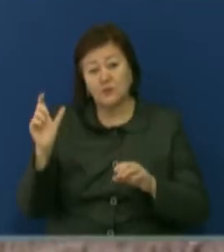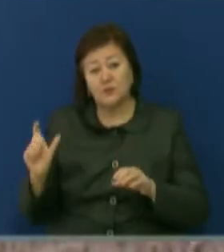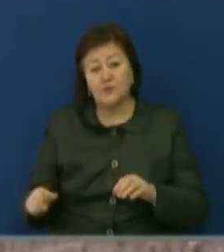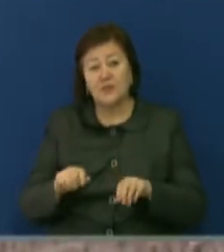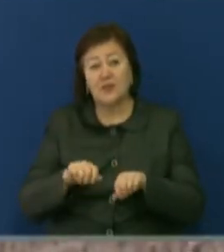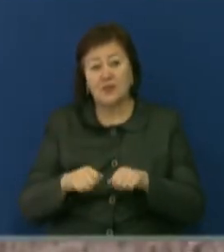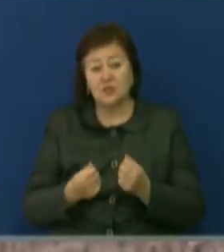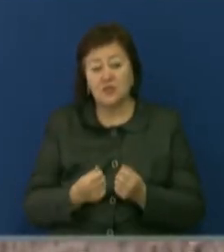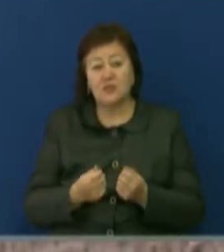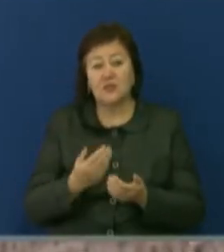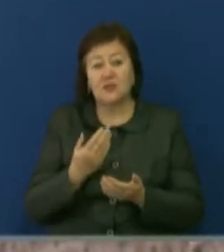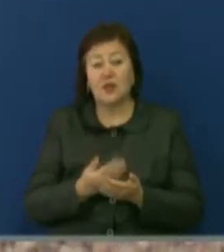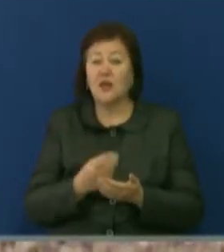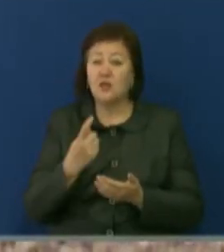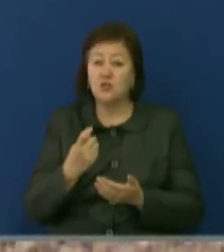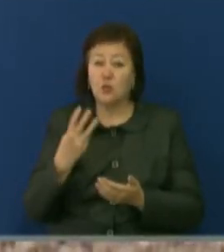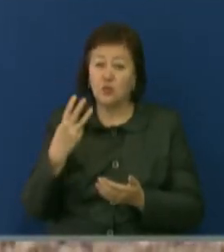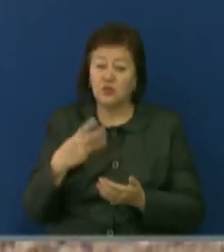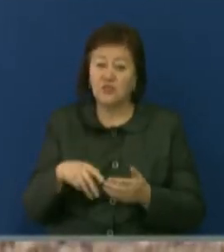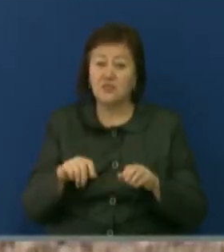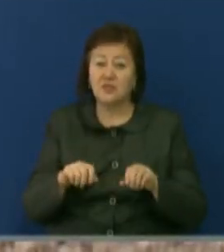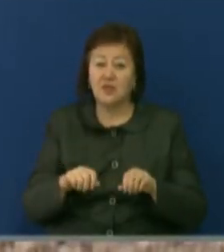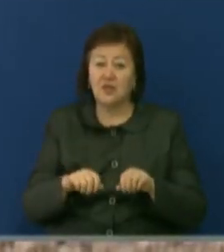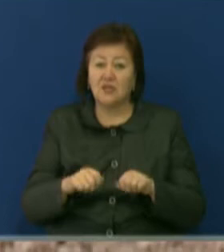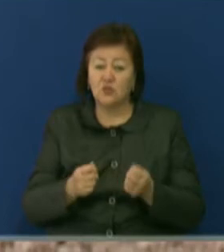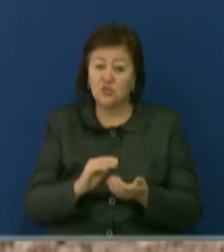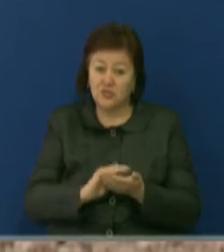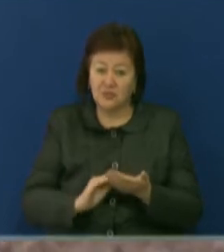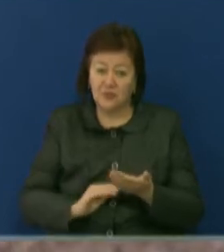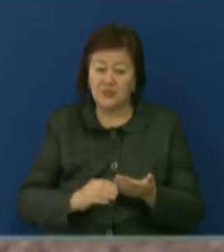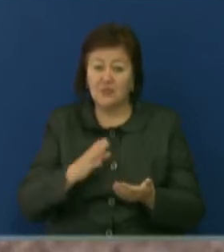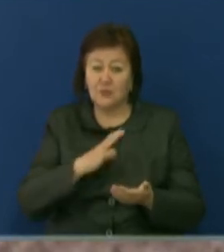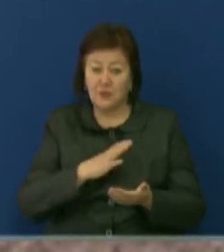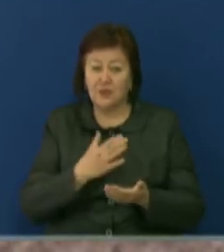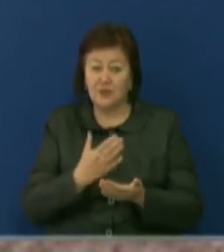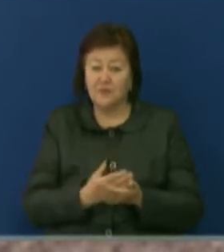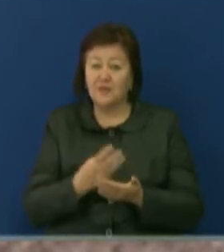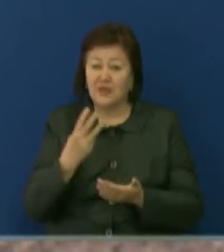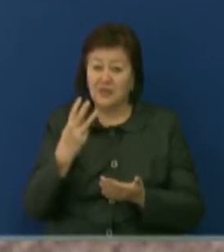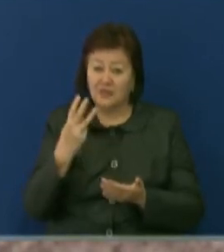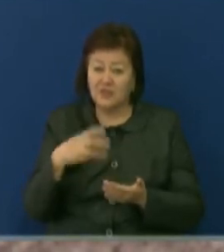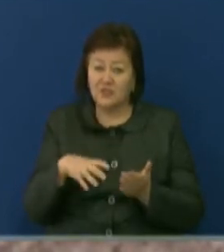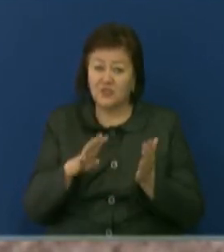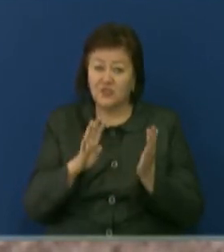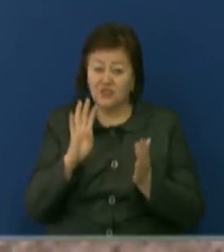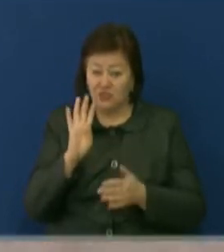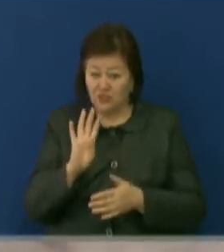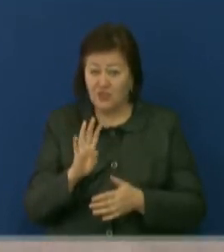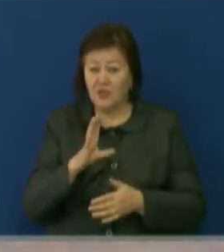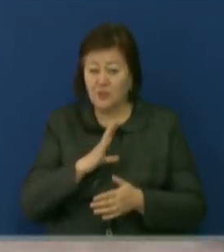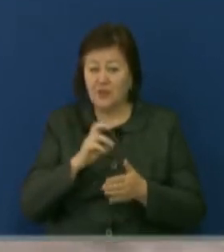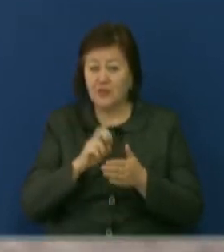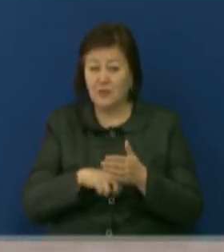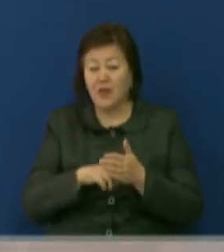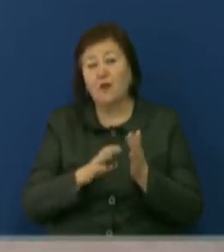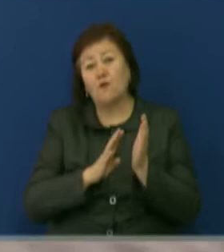бойынша 140 өтініш қаралған. Жыл басынан бері барлығы 177 өтініш түссе, оның 37-сі қаралуда. 88-іне